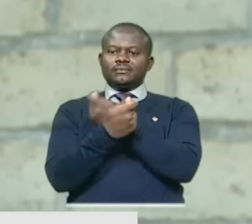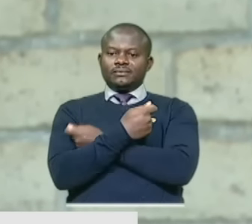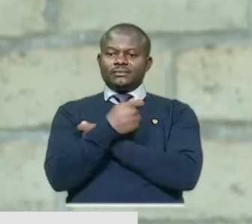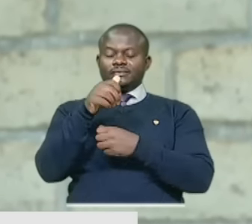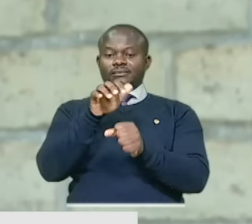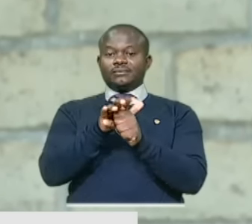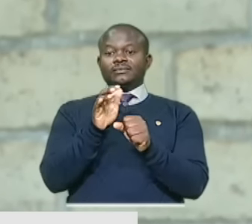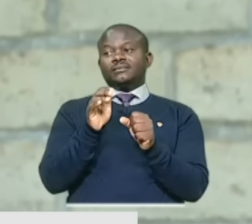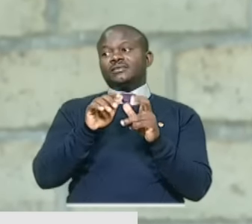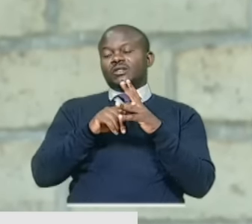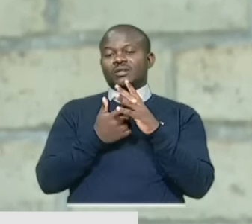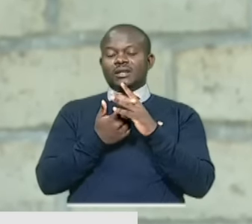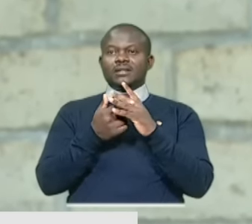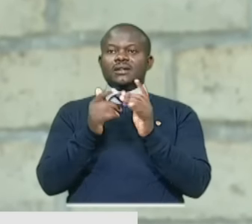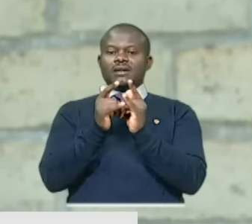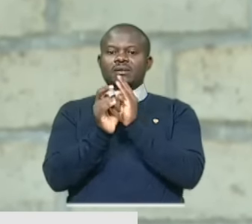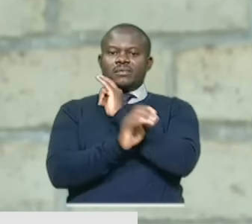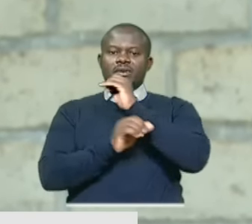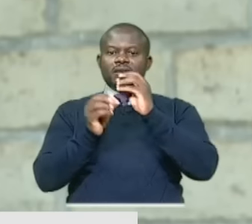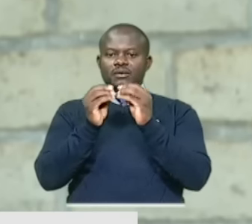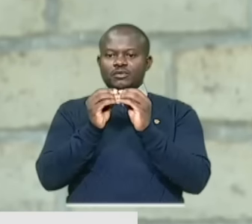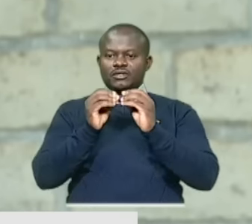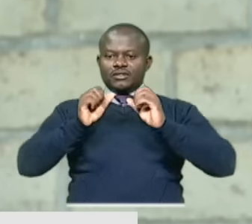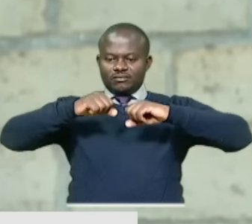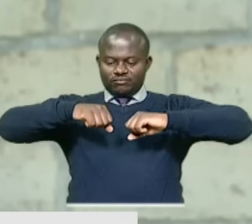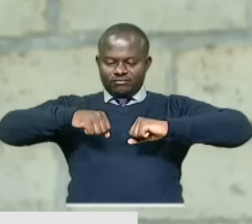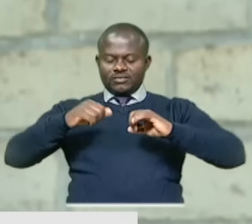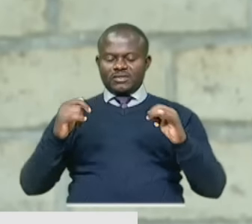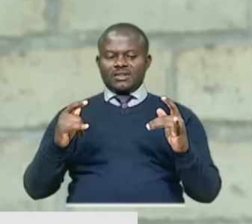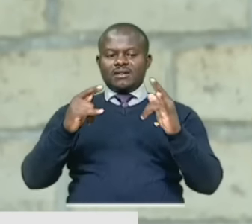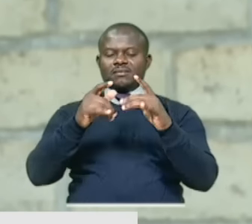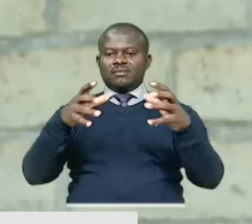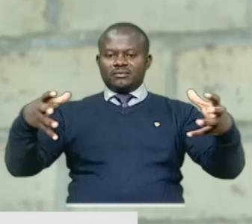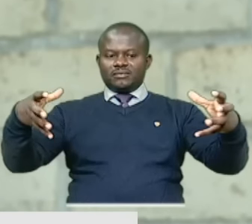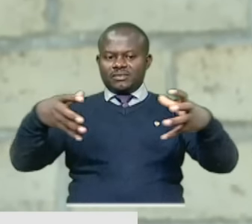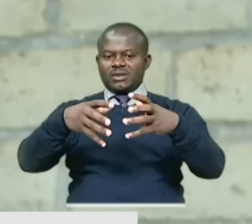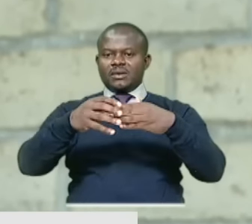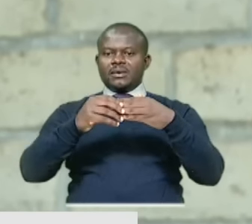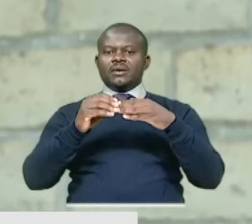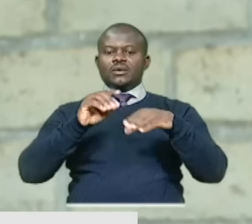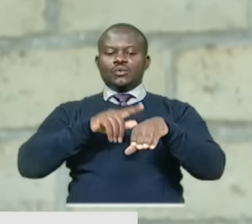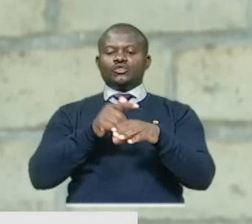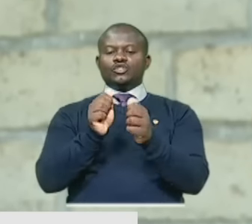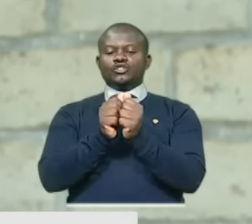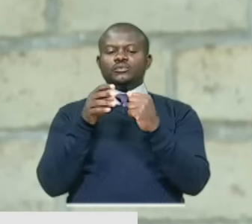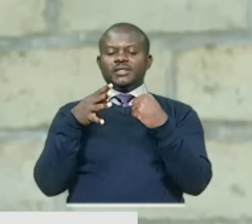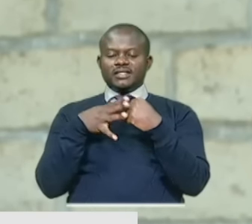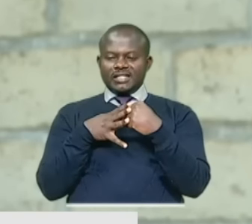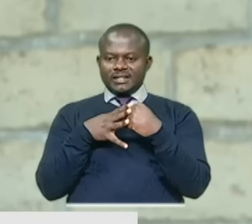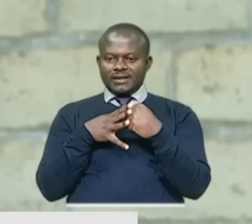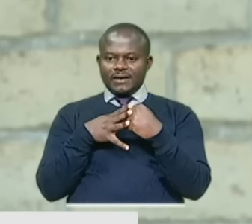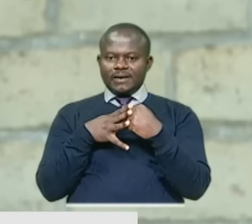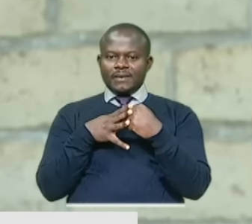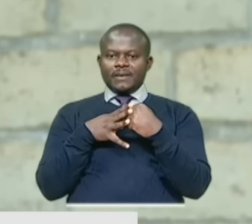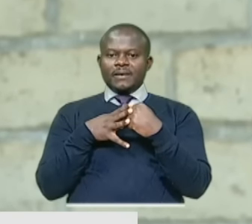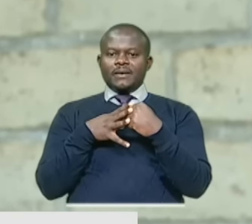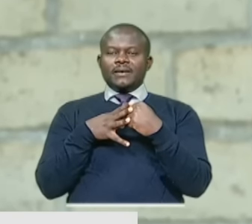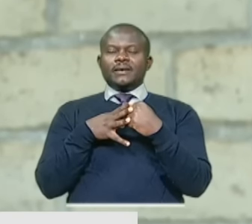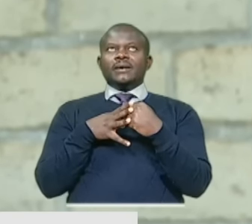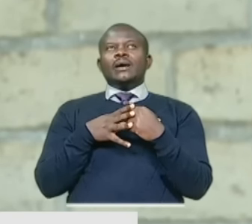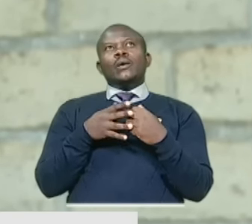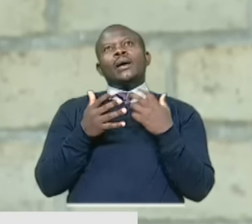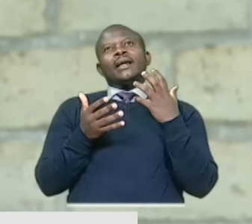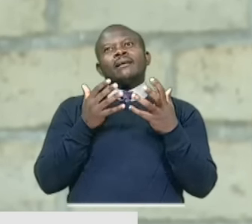kuva ku mushyikirano wa mbere tukaba tugiye kugera ku mushyikirano ku nshuro ya 19 fashe nk'urugero ngira ngo